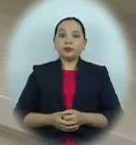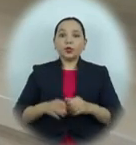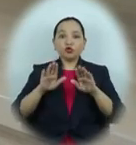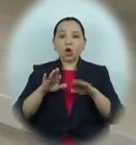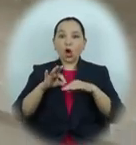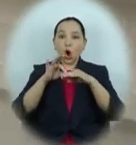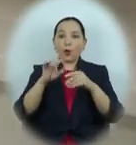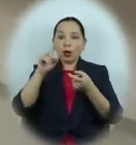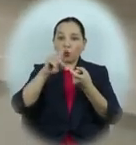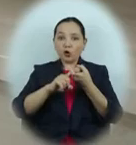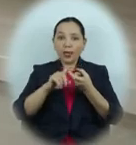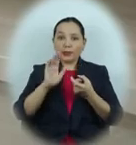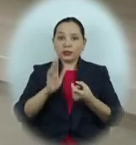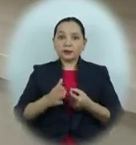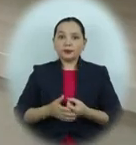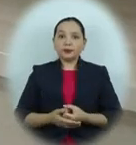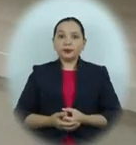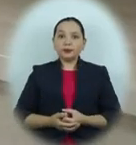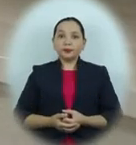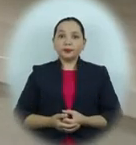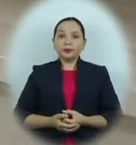joyiga borib ulaymiz.